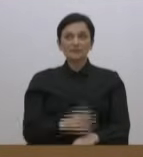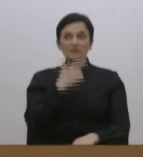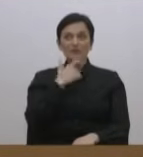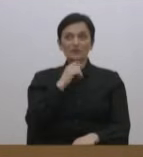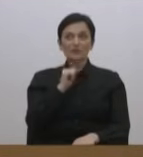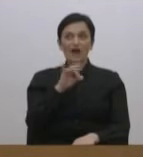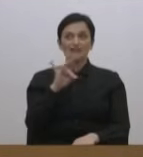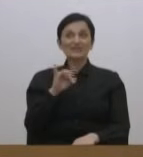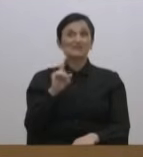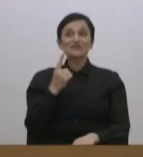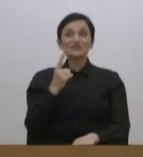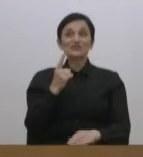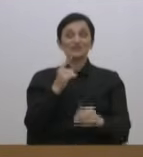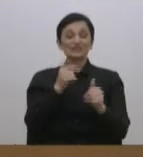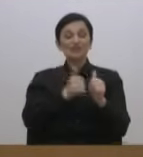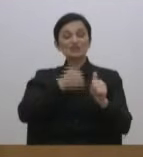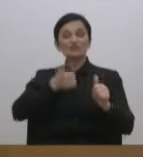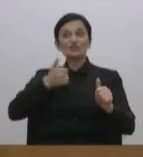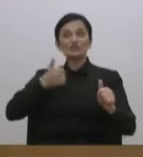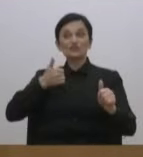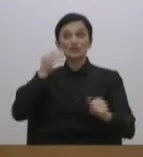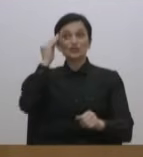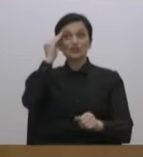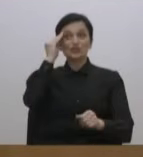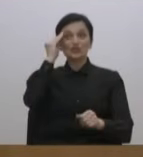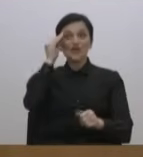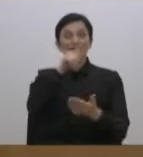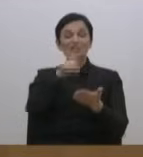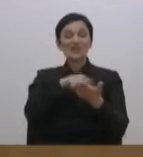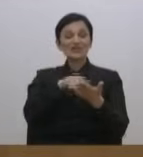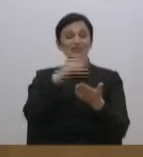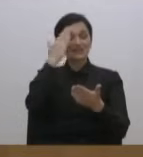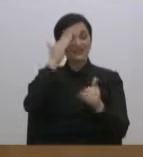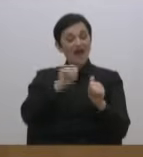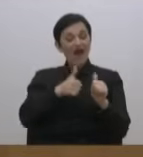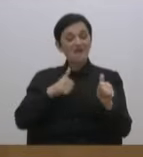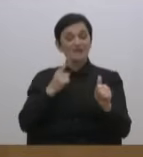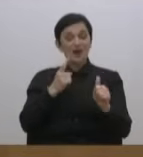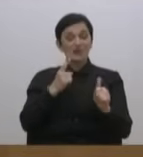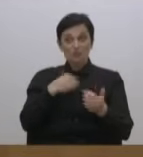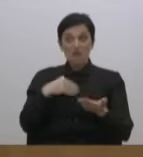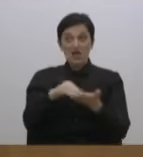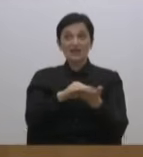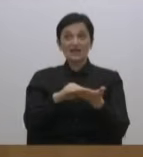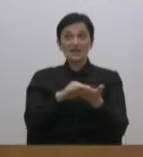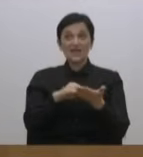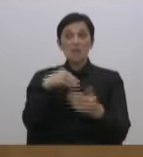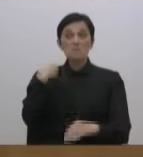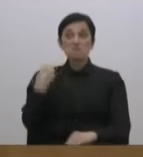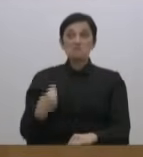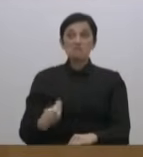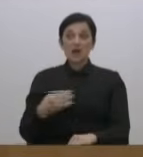ბატონო ანრი, რატო არიდებთ შეკითხებს შინაარსობრივ თავს? ეხლა მე გაგიმეორებთ.